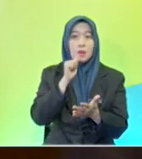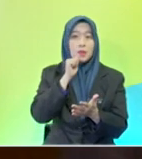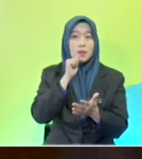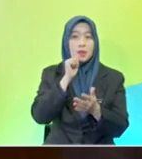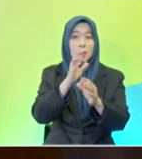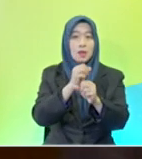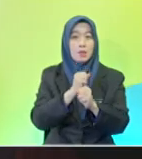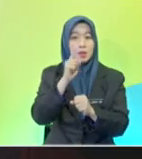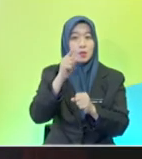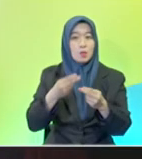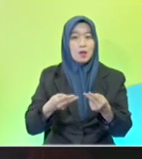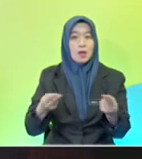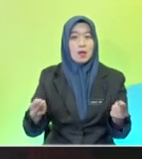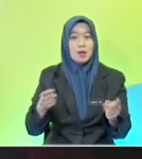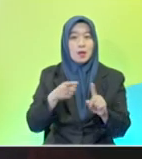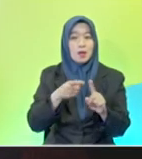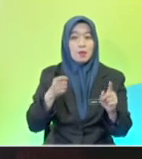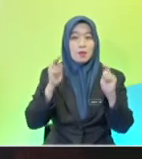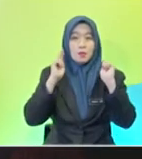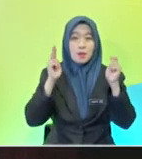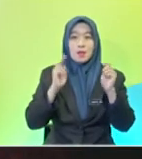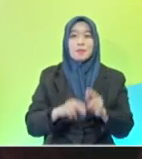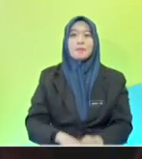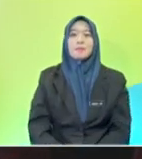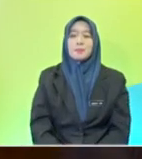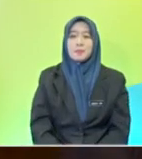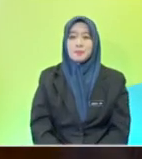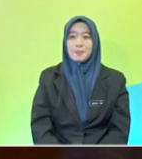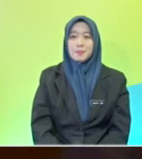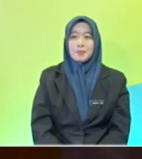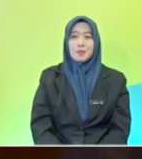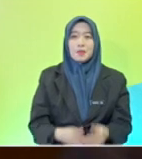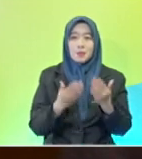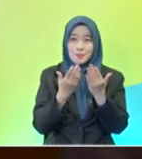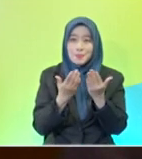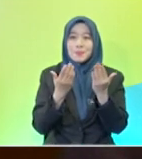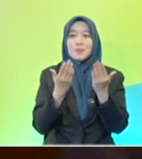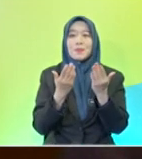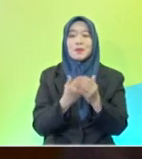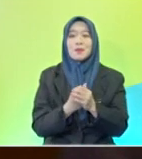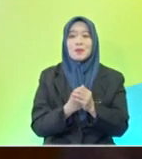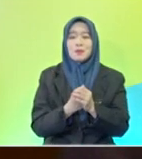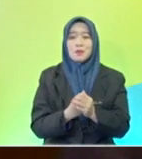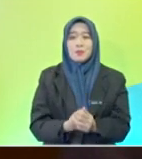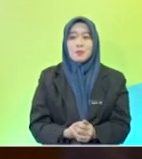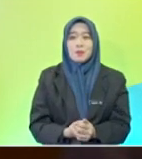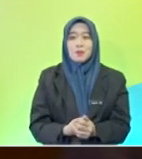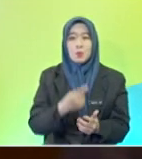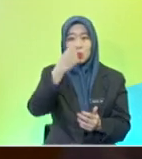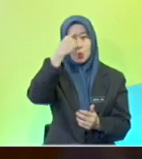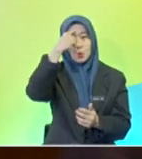1 token daripada Ustazah Rahmawati. Okey, alhamdulillah. 1 token Ustazah ya? Ya, 1 token. Untuk adik